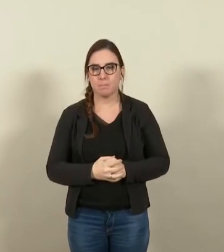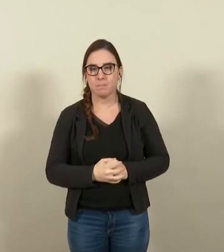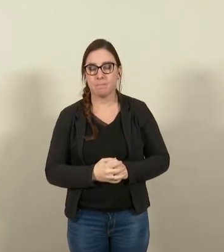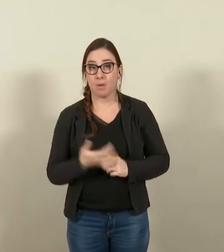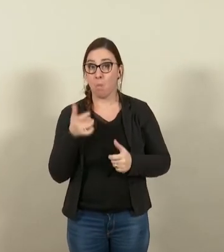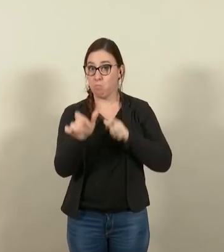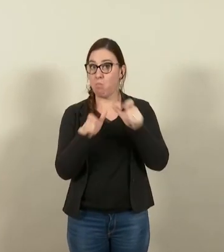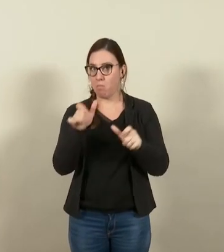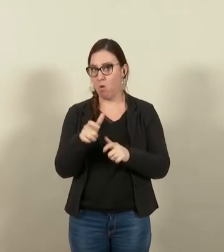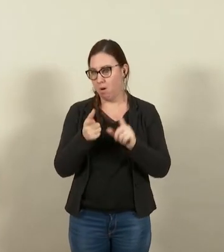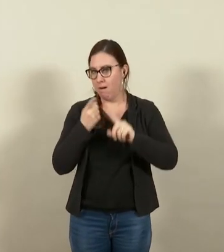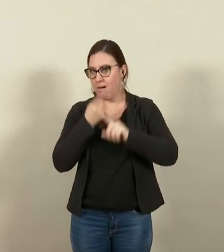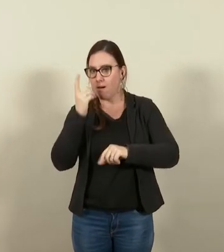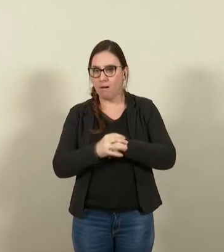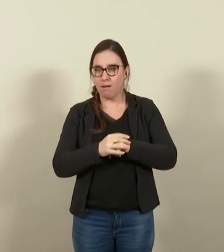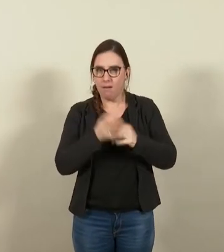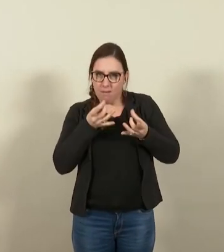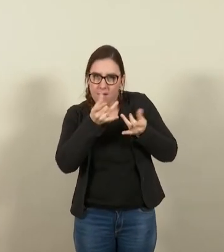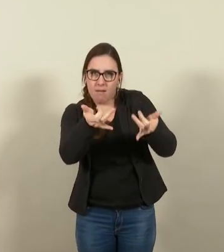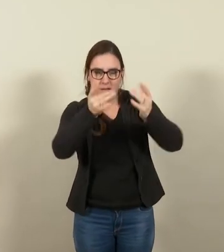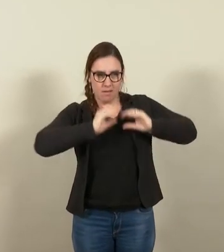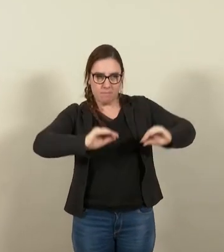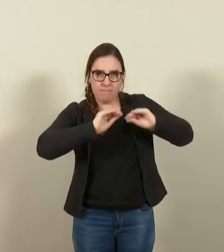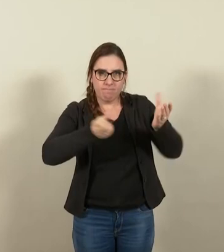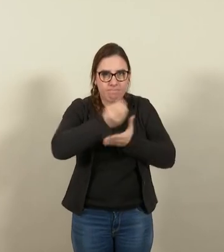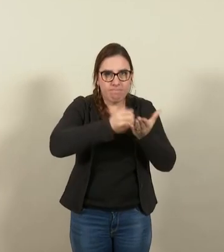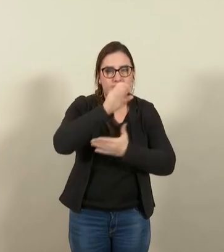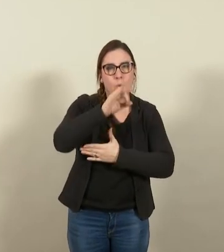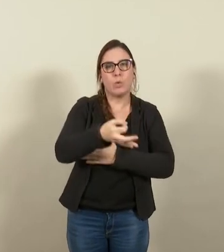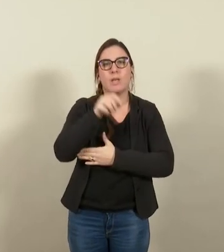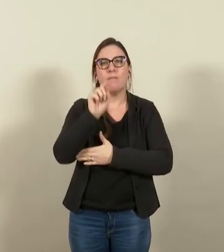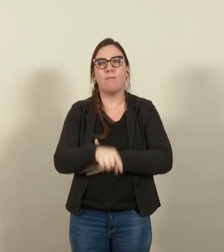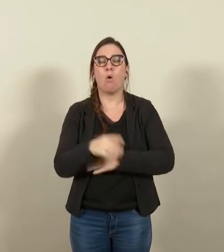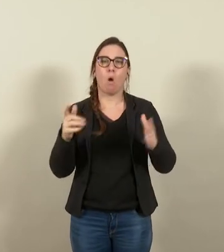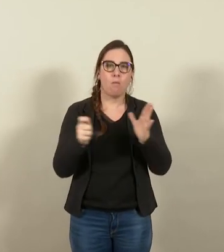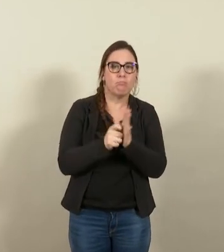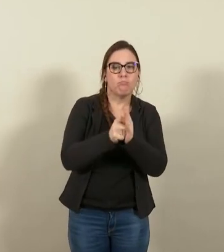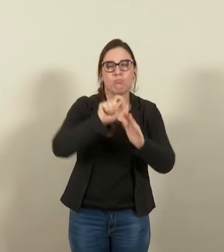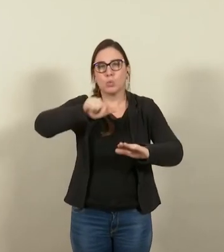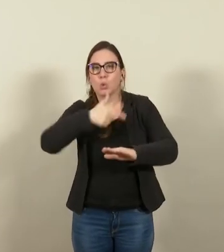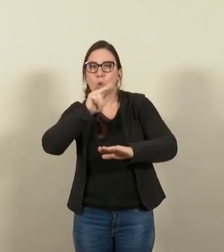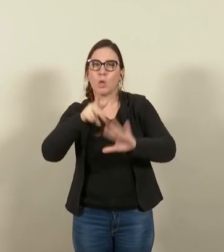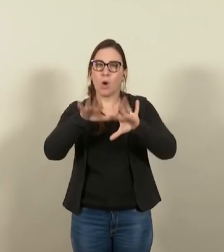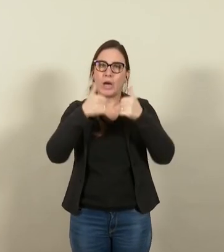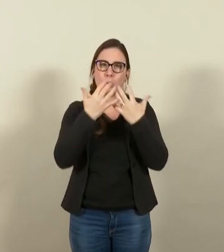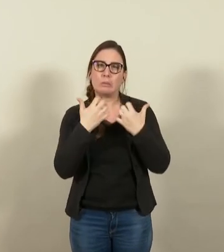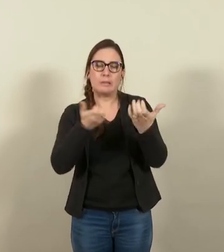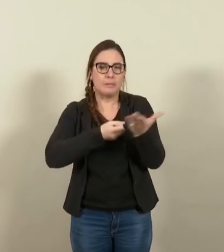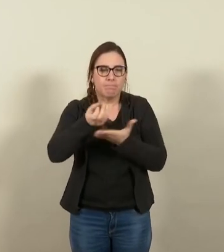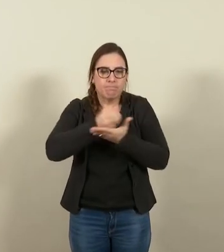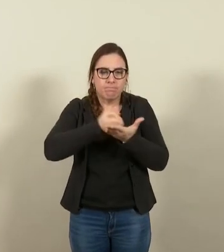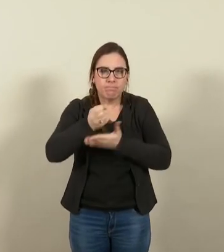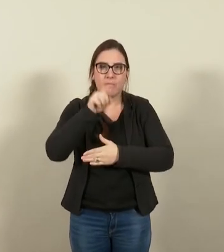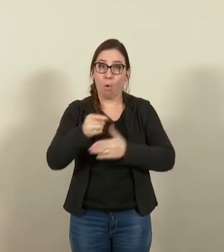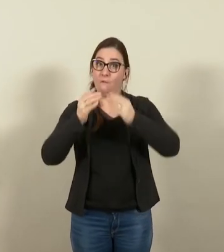ont un sens informé et sensibiliser sont une nécessité et répondent généralement à des temps de ou 3 heures de réunion formmer est une autre question